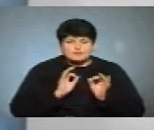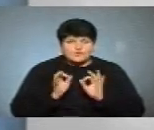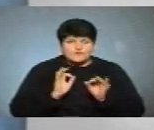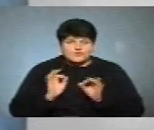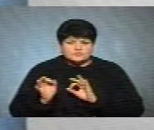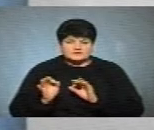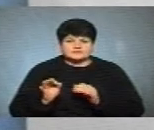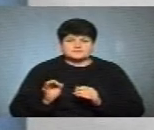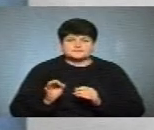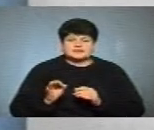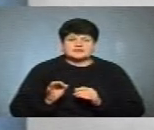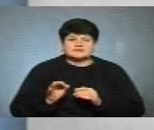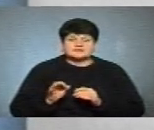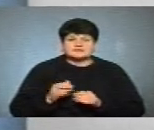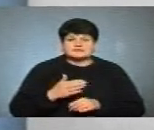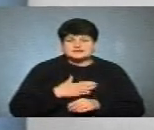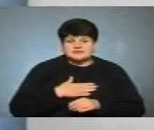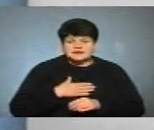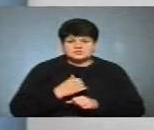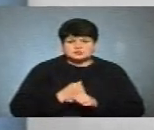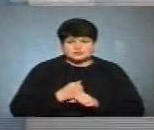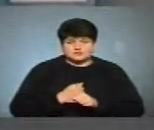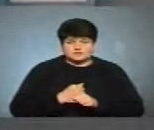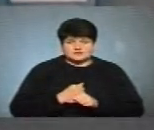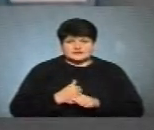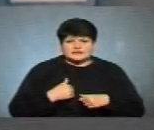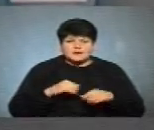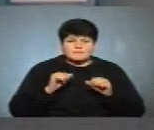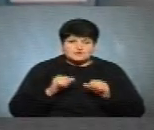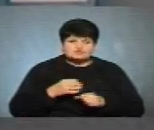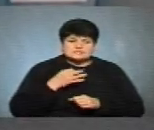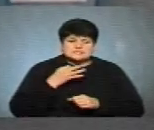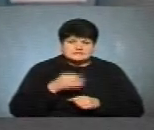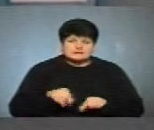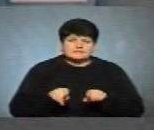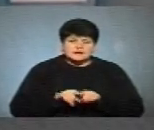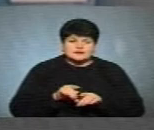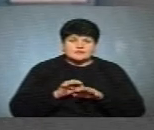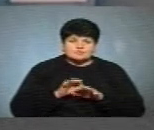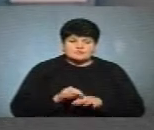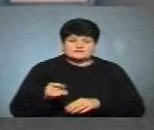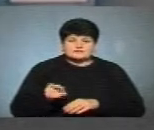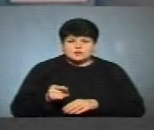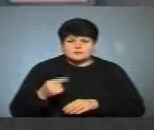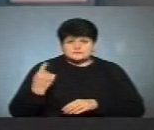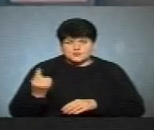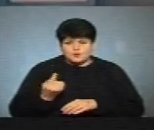як. Це буде і наша робота. Я можу сказати, так як проводиться в Тернопільській